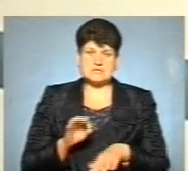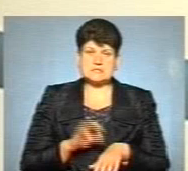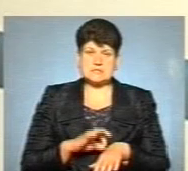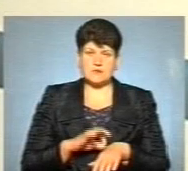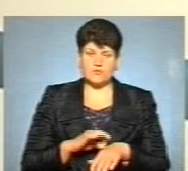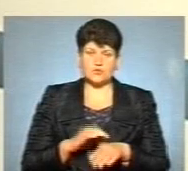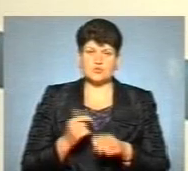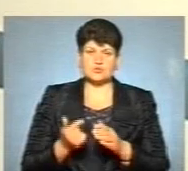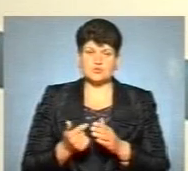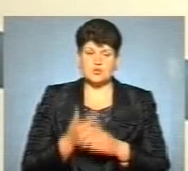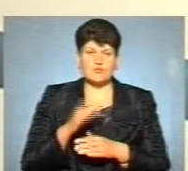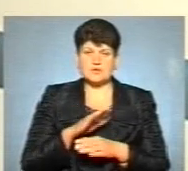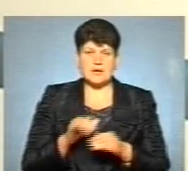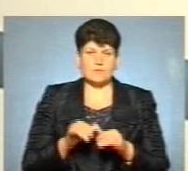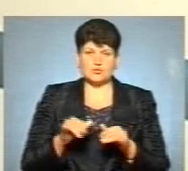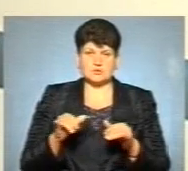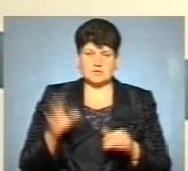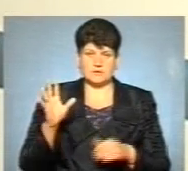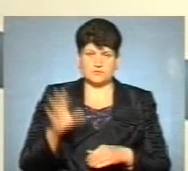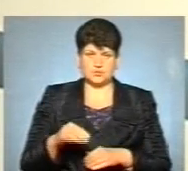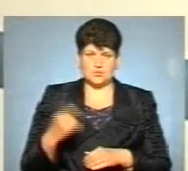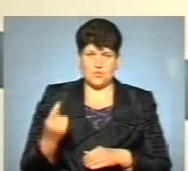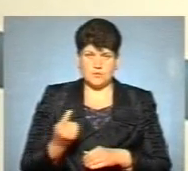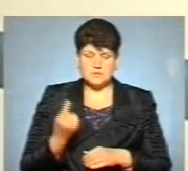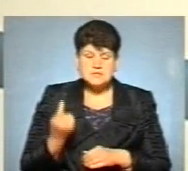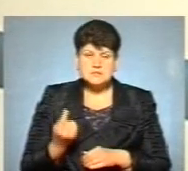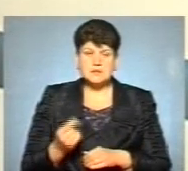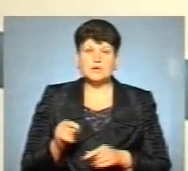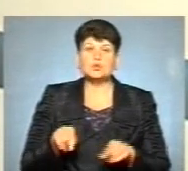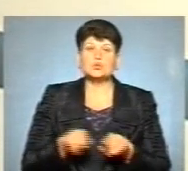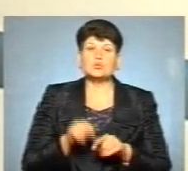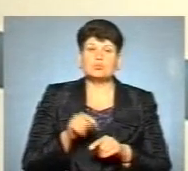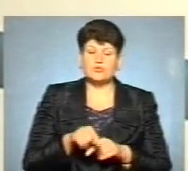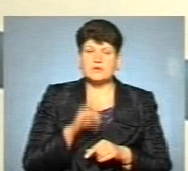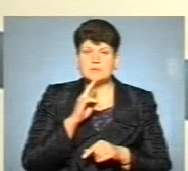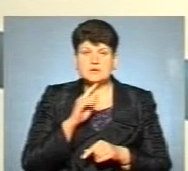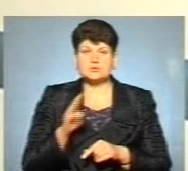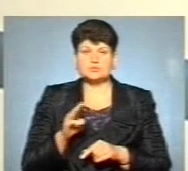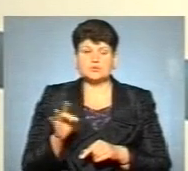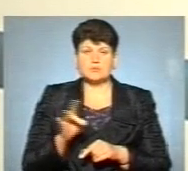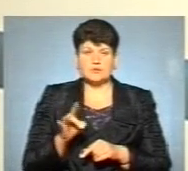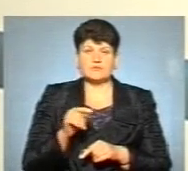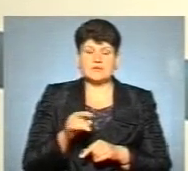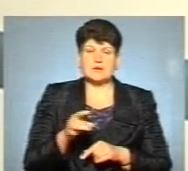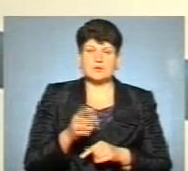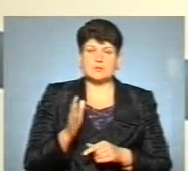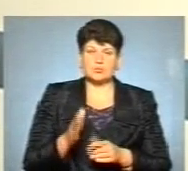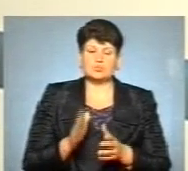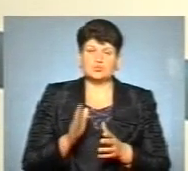захворюваність, знову ж таки, не поширилася на цілу область. Тому в Кременецькому, Шумському районі, в тих районах, де буде більше